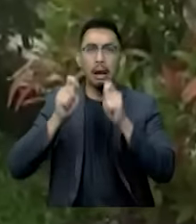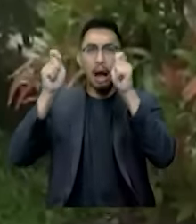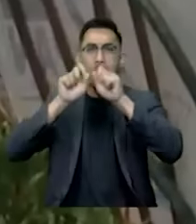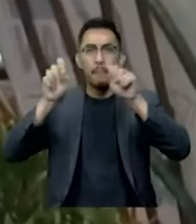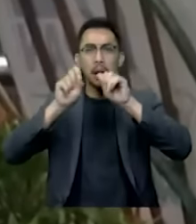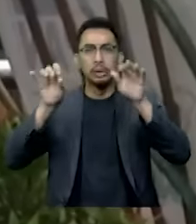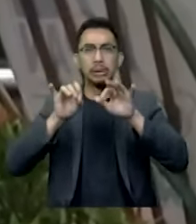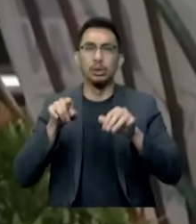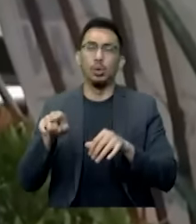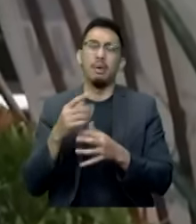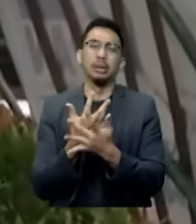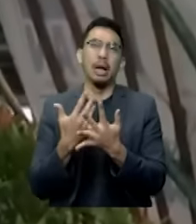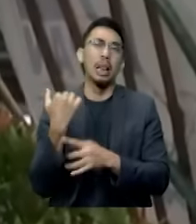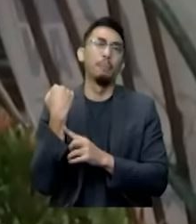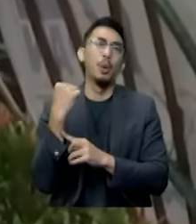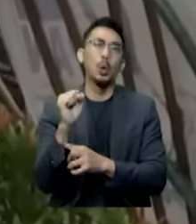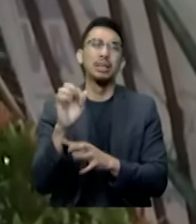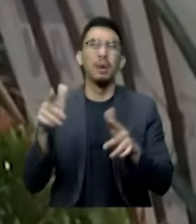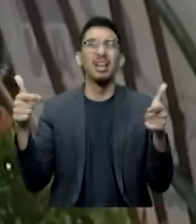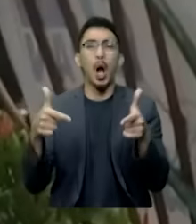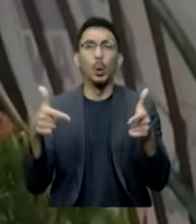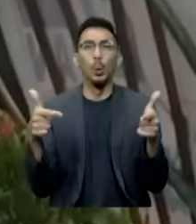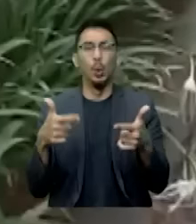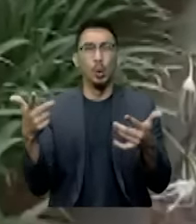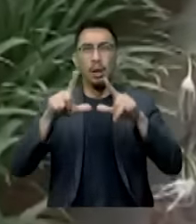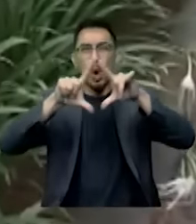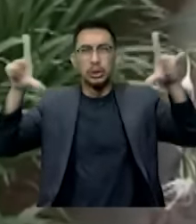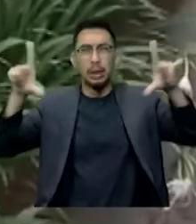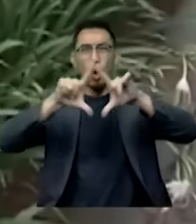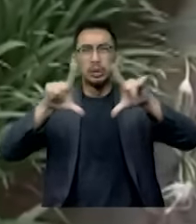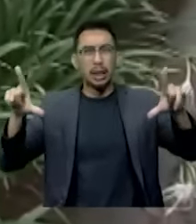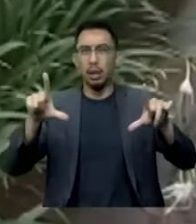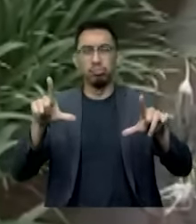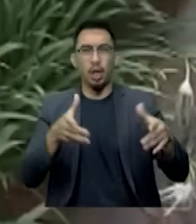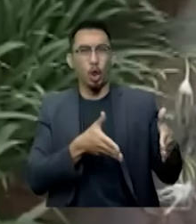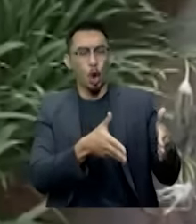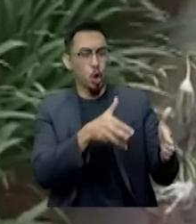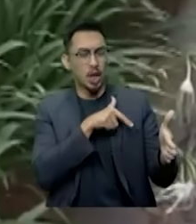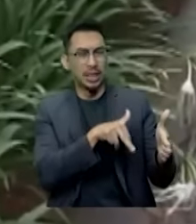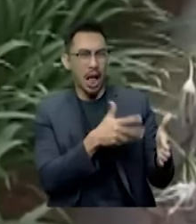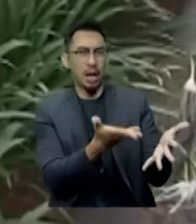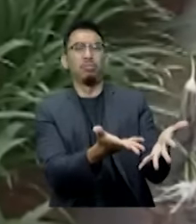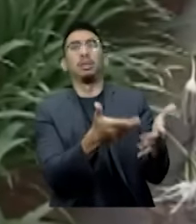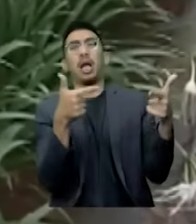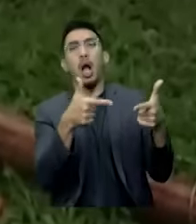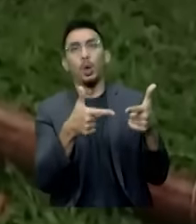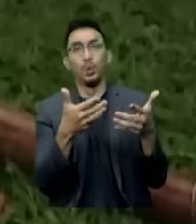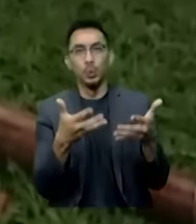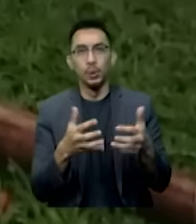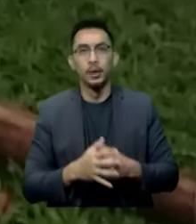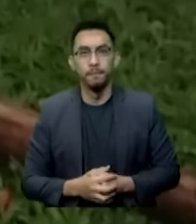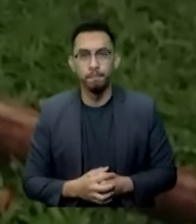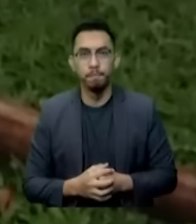ini menuai protes masyarakat yang merasa terganggu karena poster-poster tersebut memakan trotoar bagi para pejalan kaki.